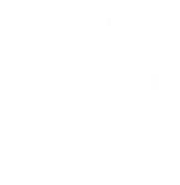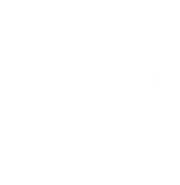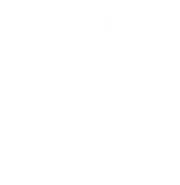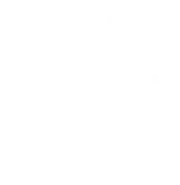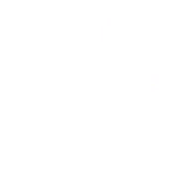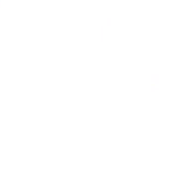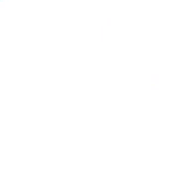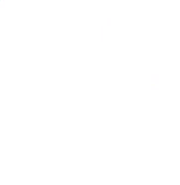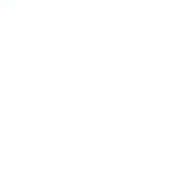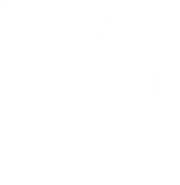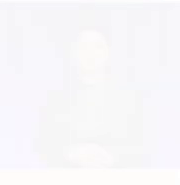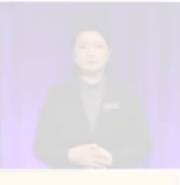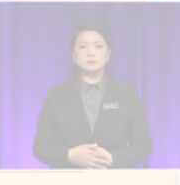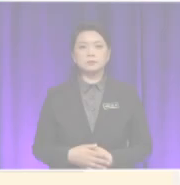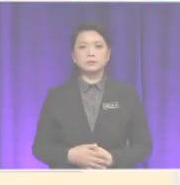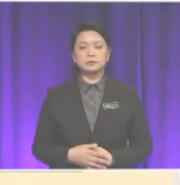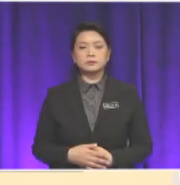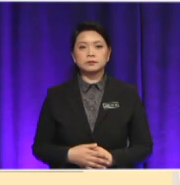Didik TV KPM.